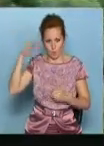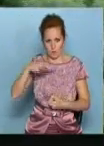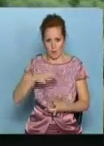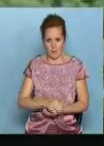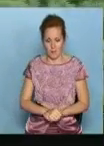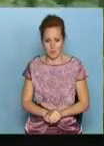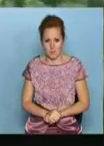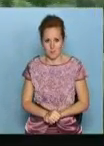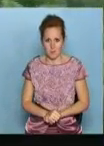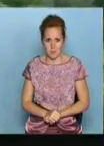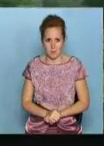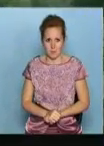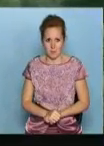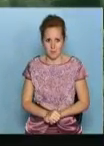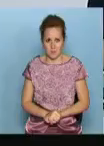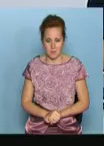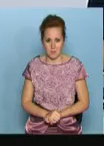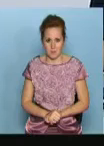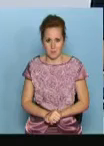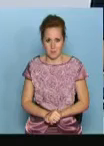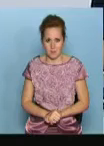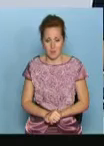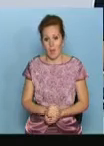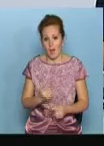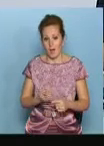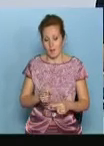Альбина Гореева, телеканал «Моя Удмуртия». И к